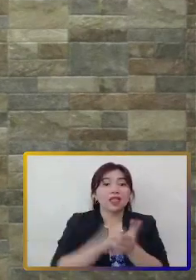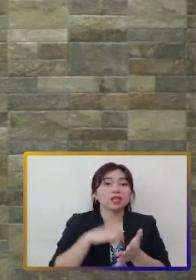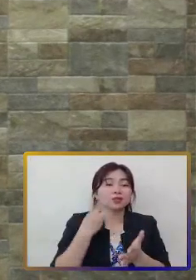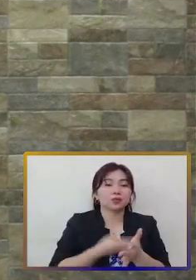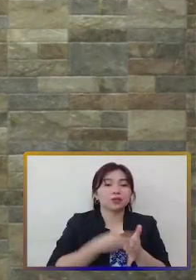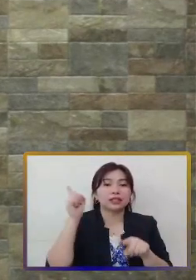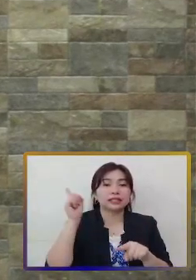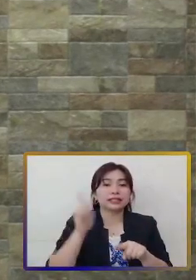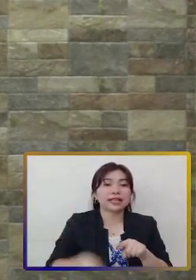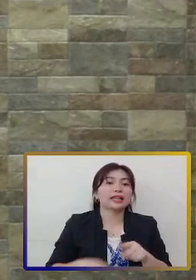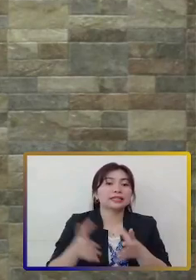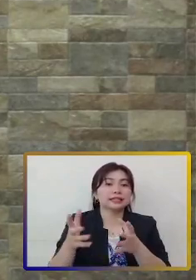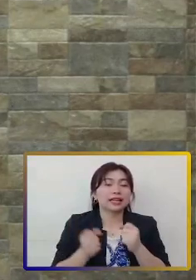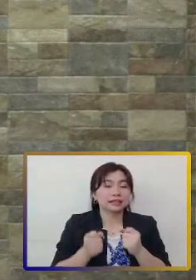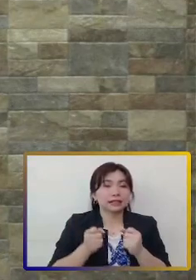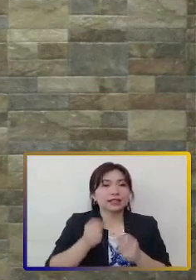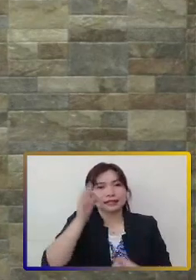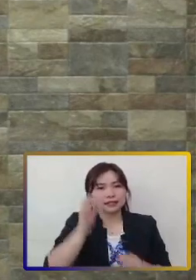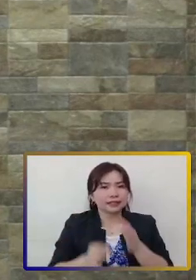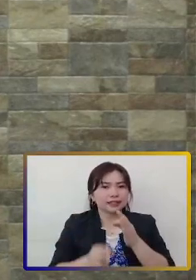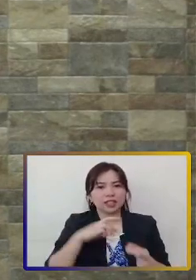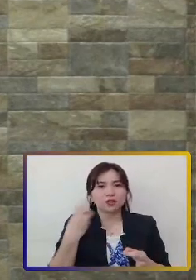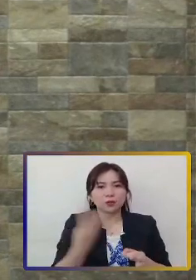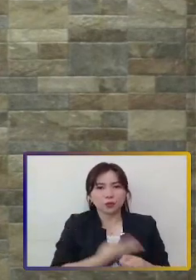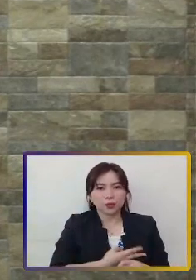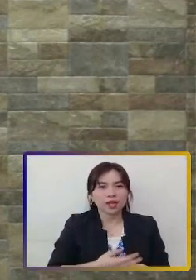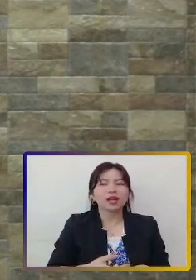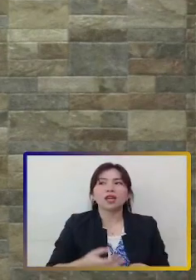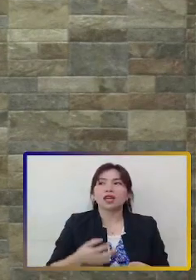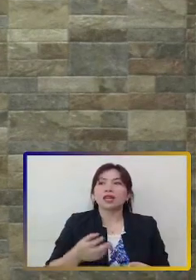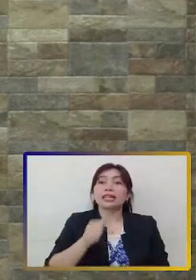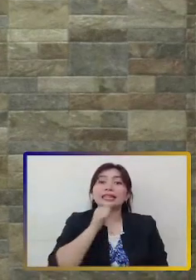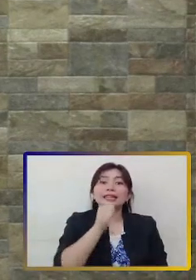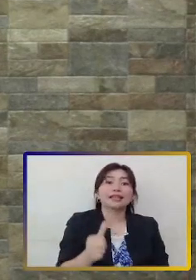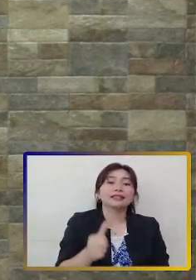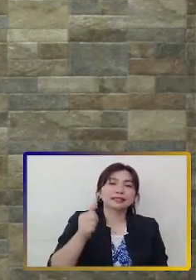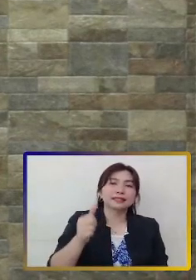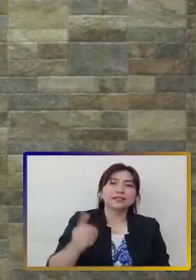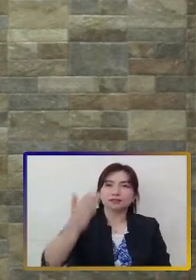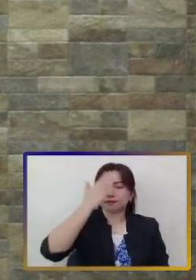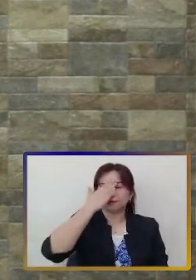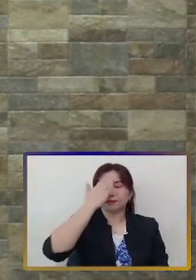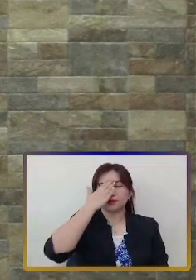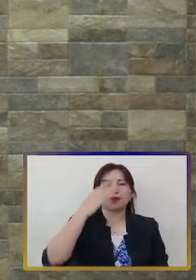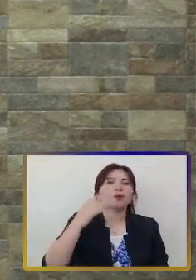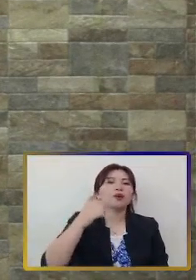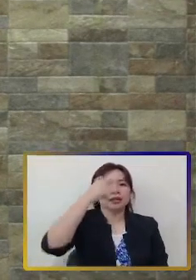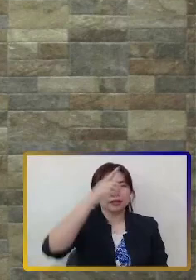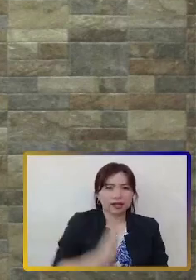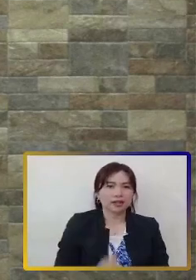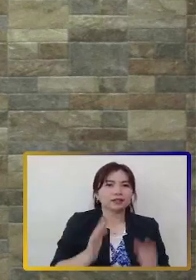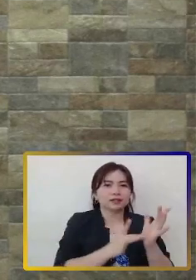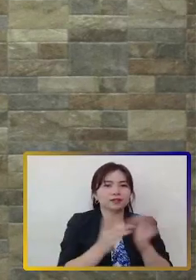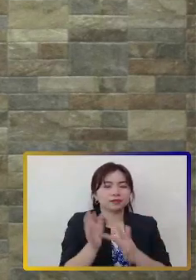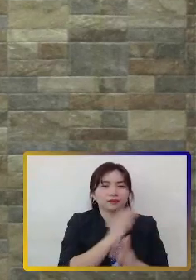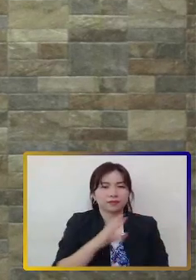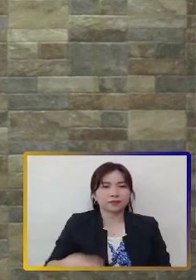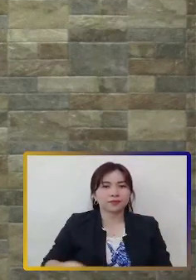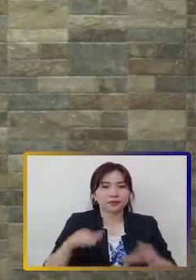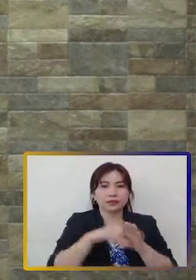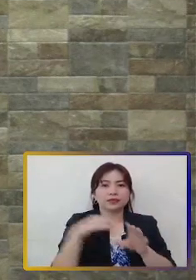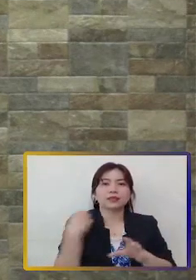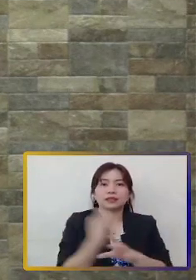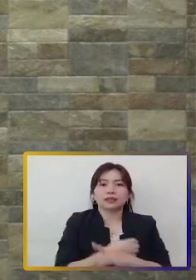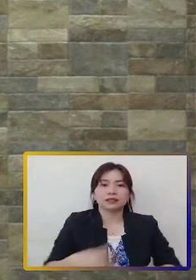brethren if we will not acknowledge the Lord Jesus Christ in our life you see